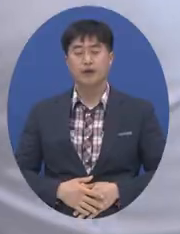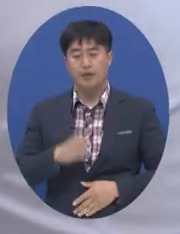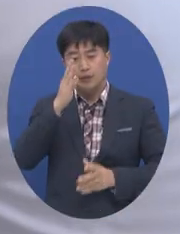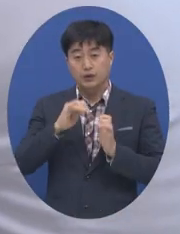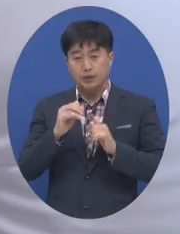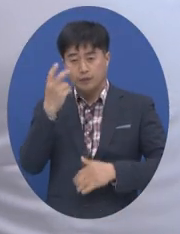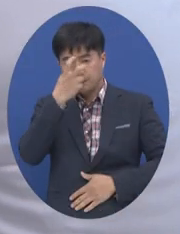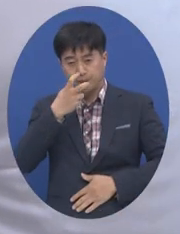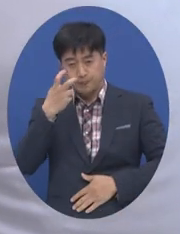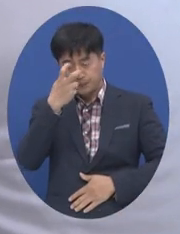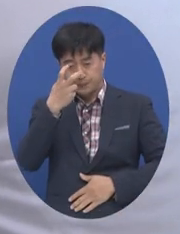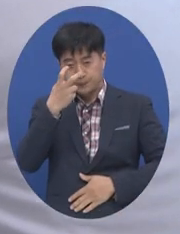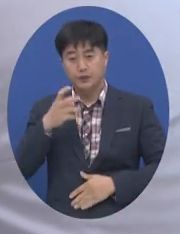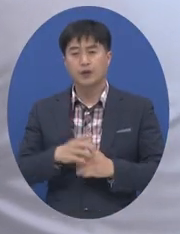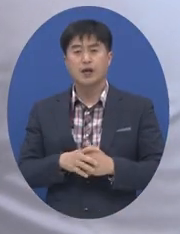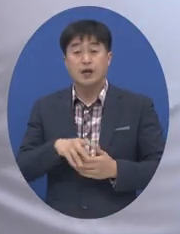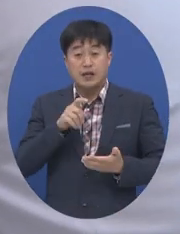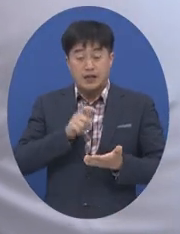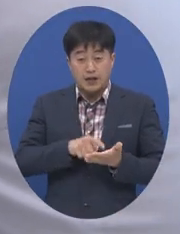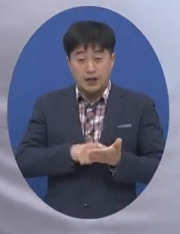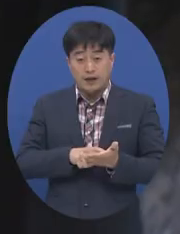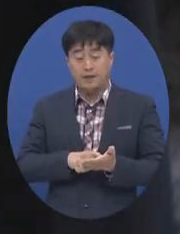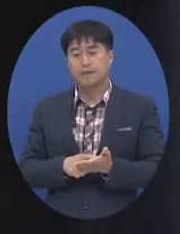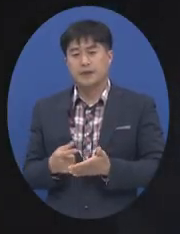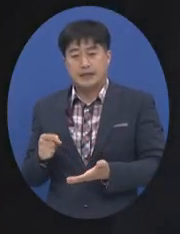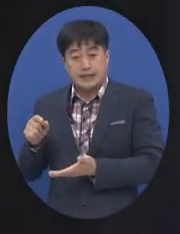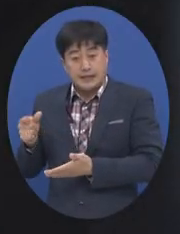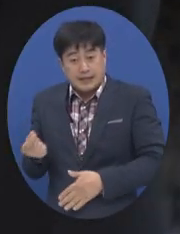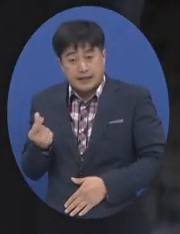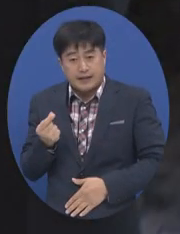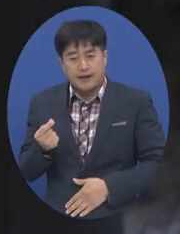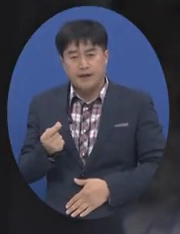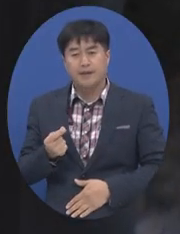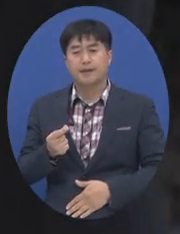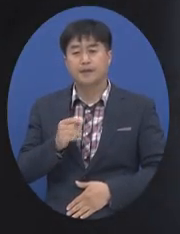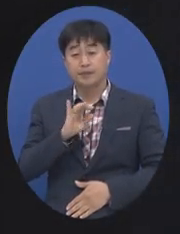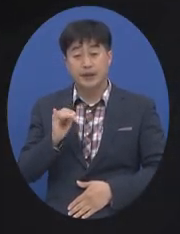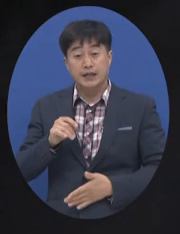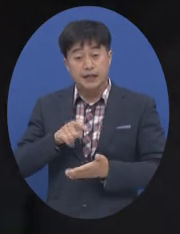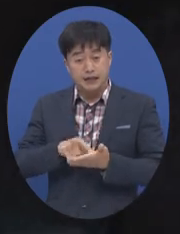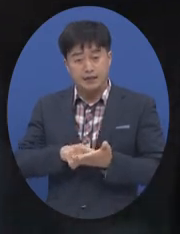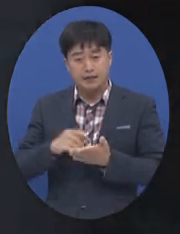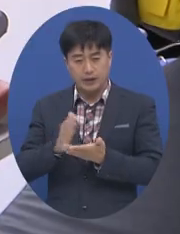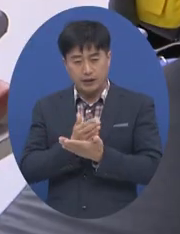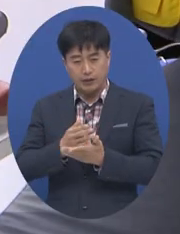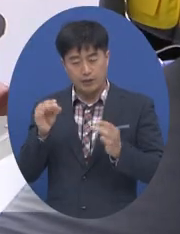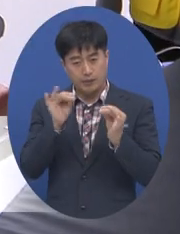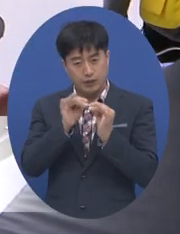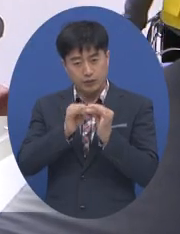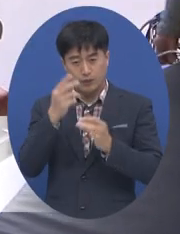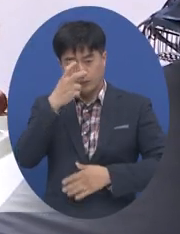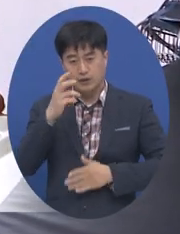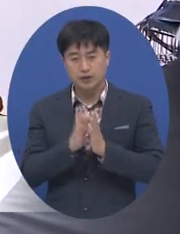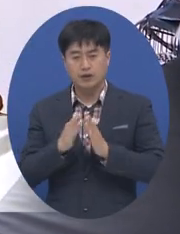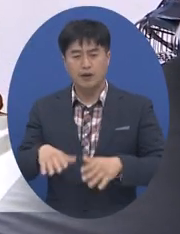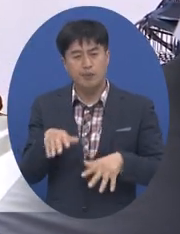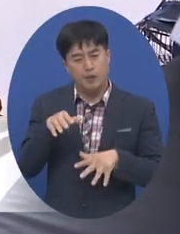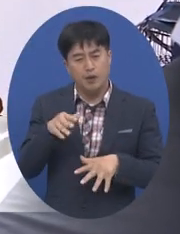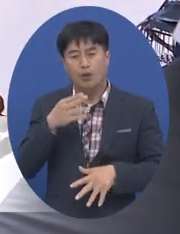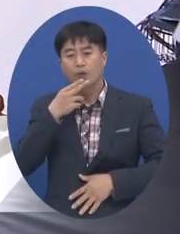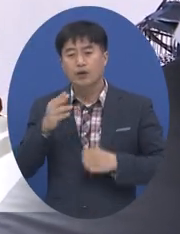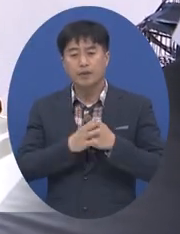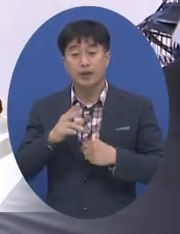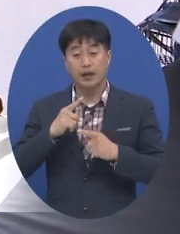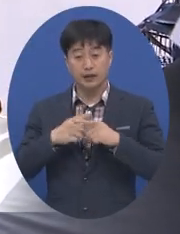환자 상태를 파악해 비응급과 응급, 긴급으로 나눠 신속히 맞춤형 진료를 실시합니다. 마비나 이런 건 없기 때문에,